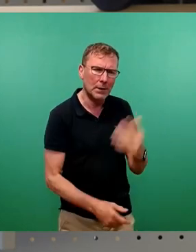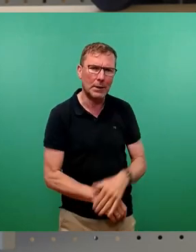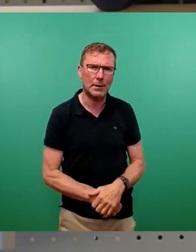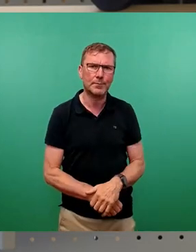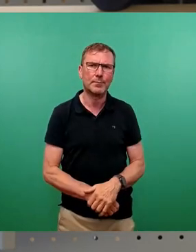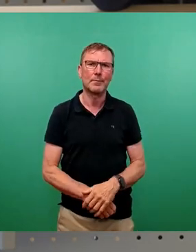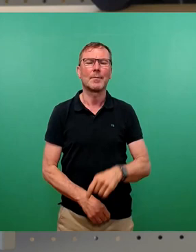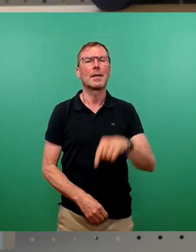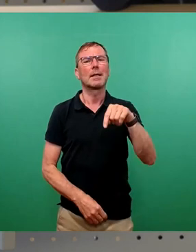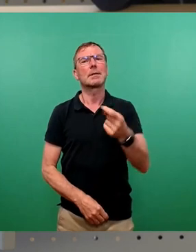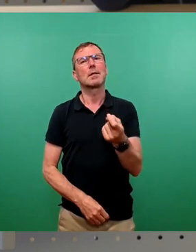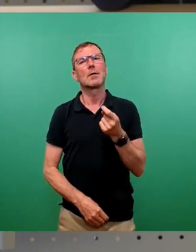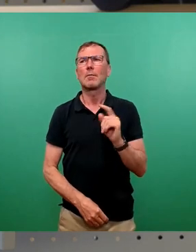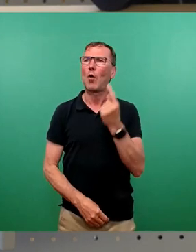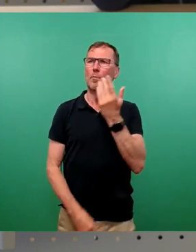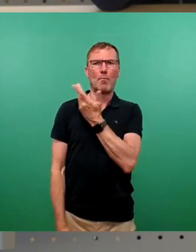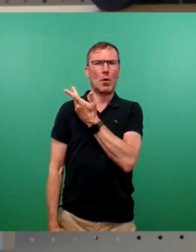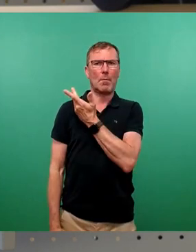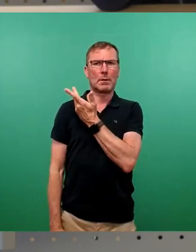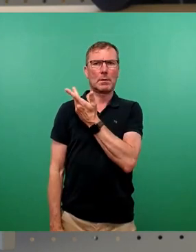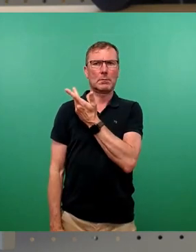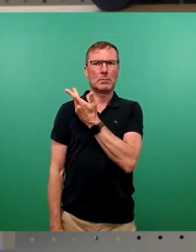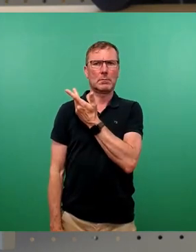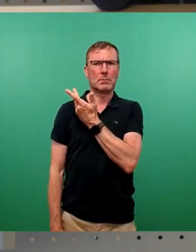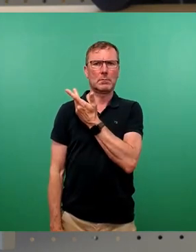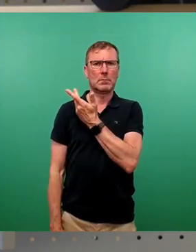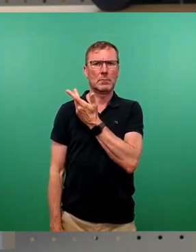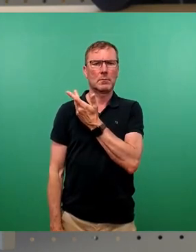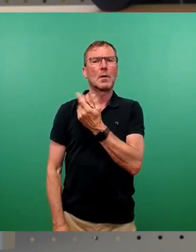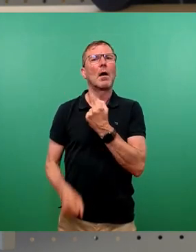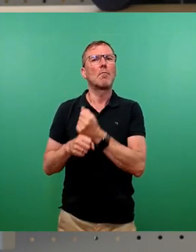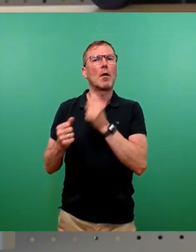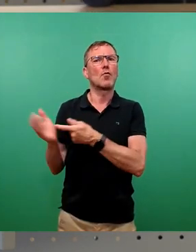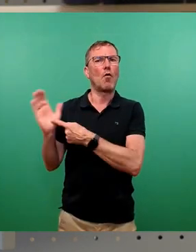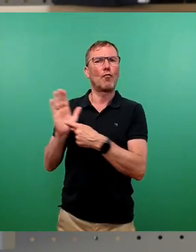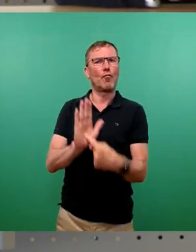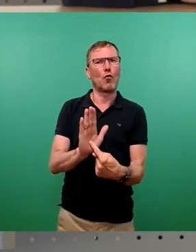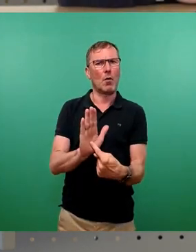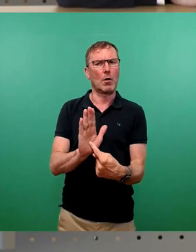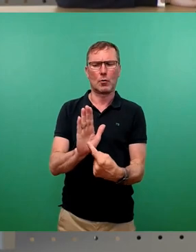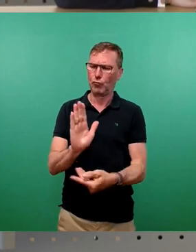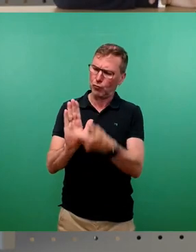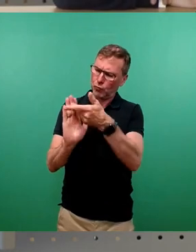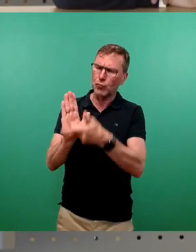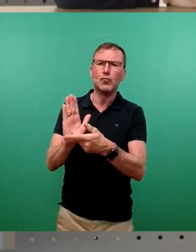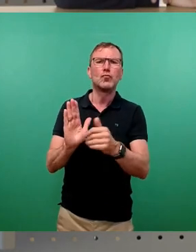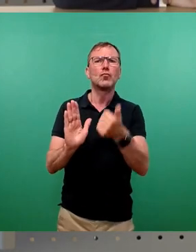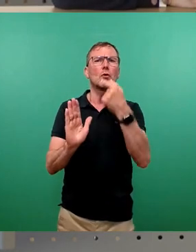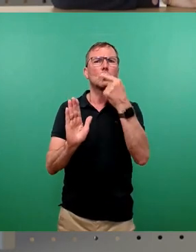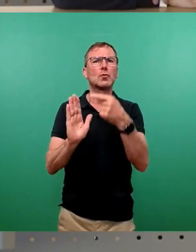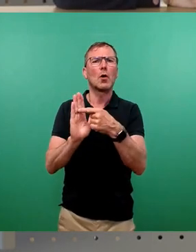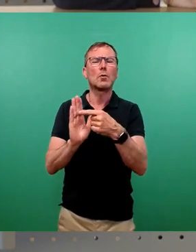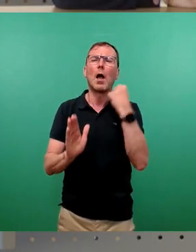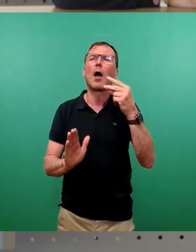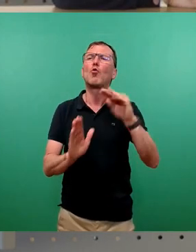der Oberbürgermeister und macht Vorschläge. Zunächst mal sagt er Herr Donhauser